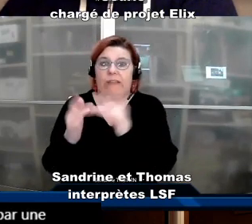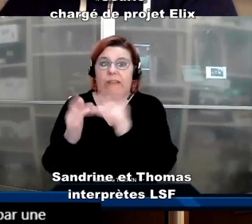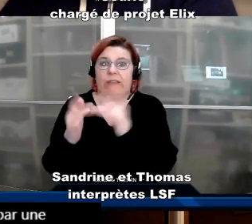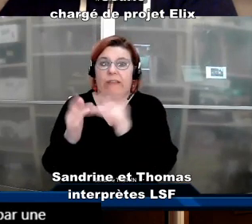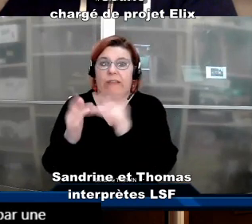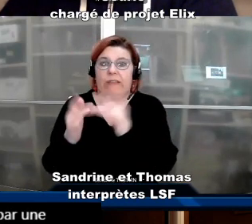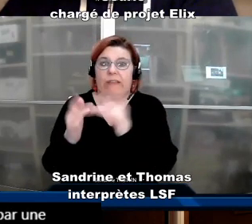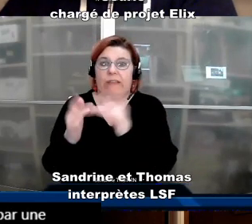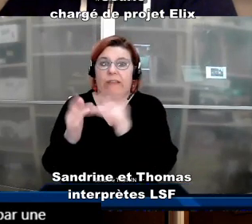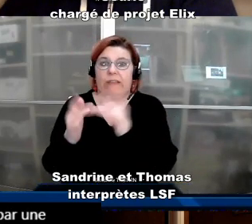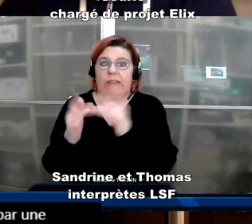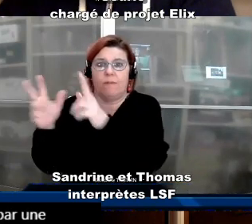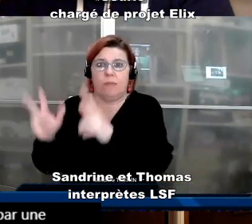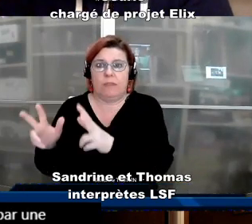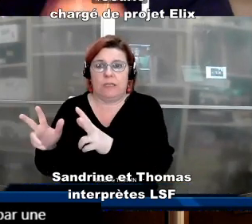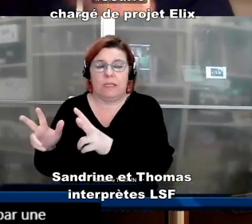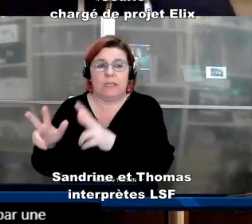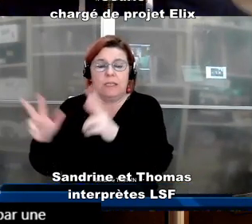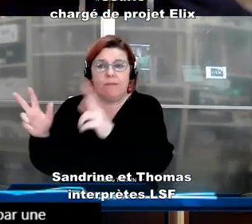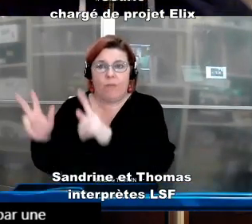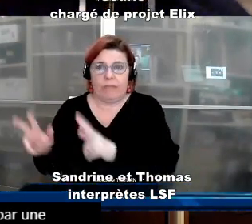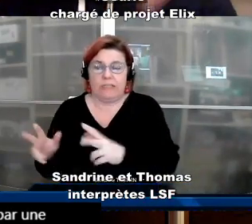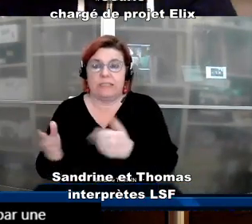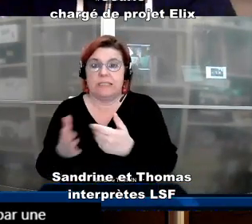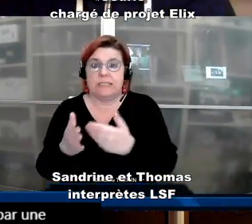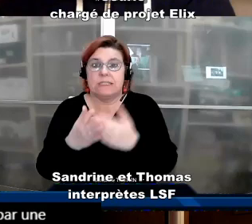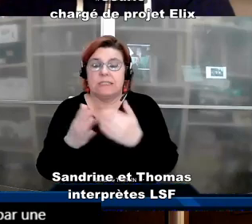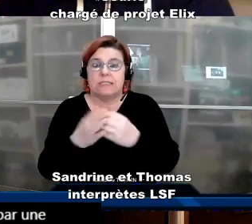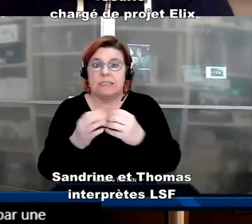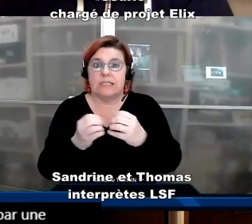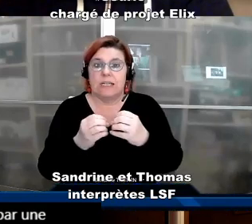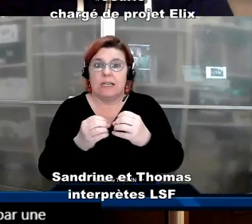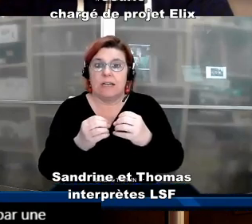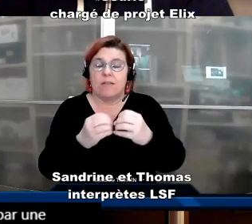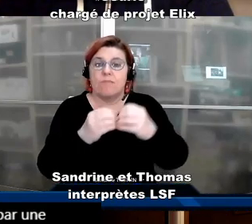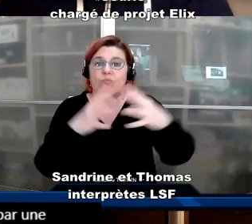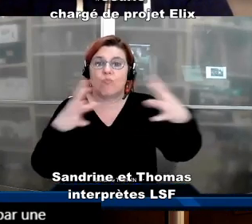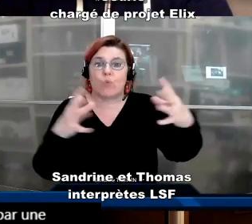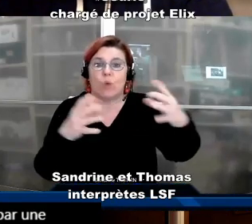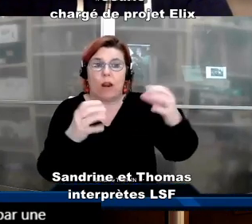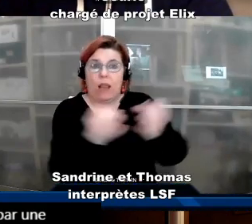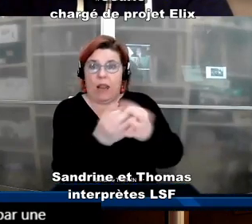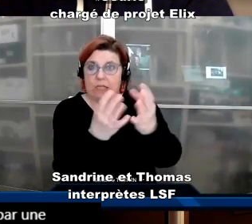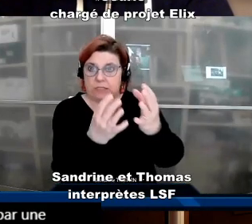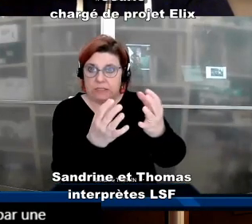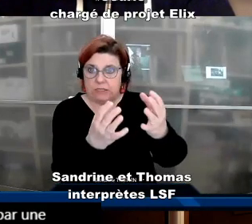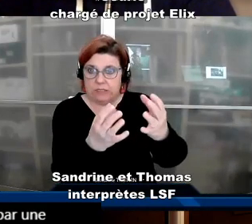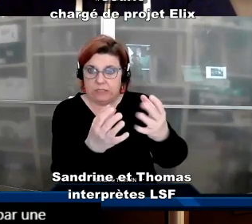Et l'extension La Bulle Helix a été financée